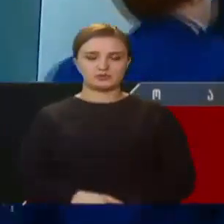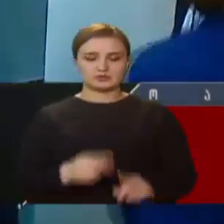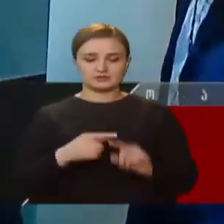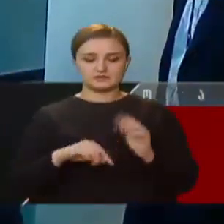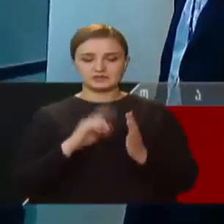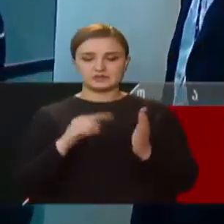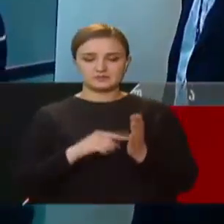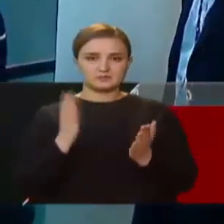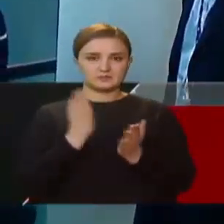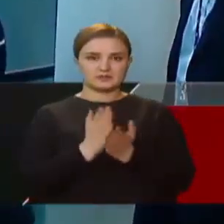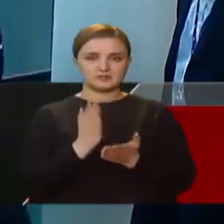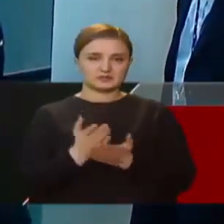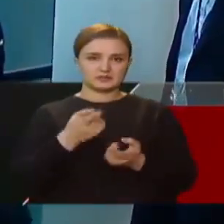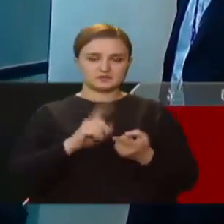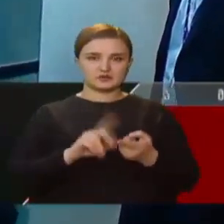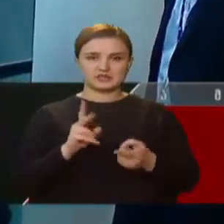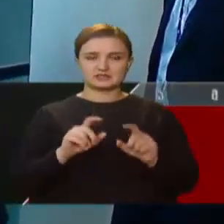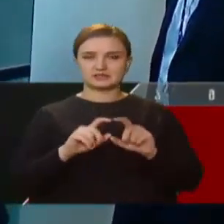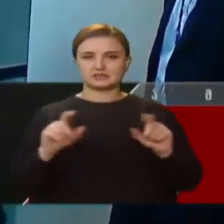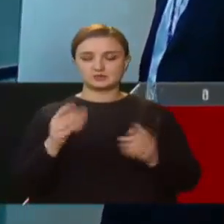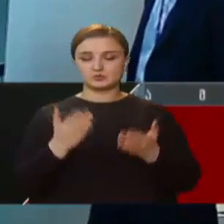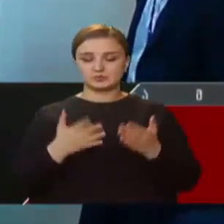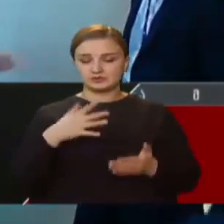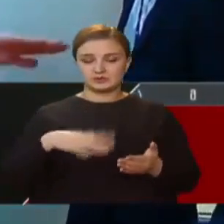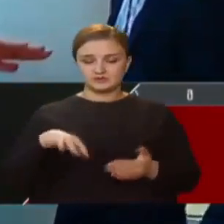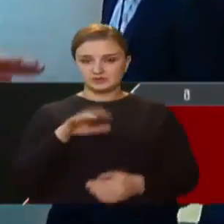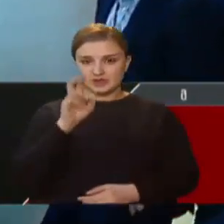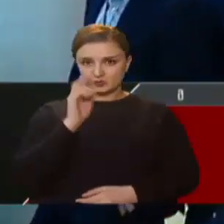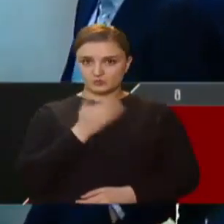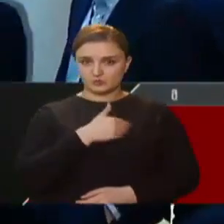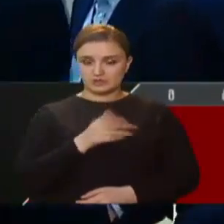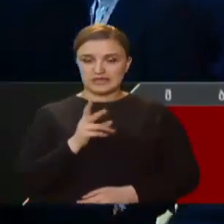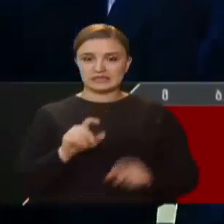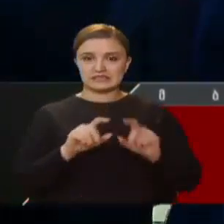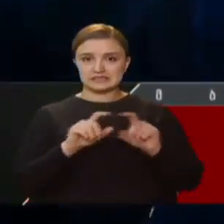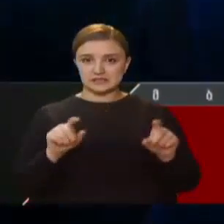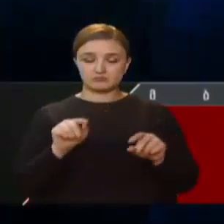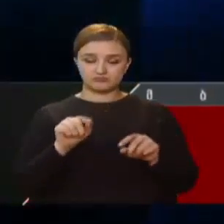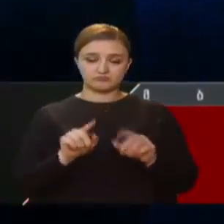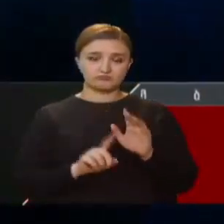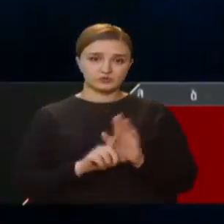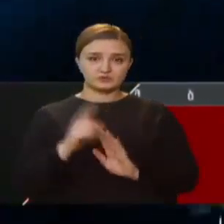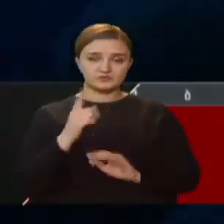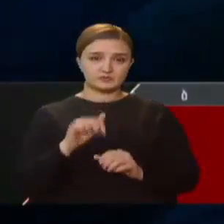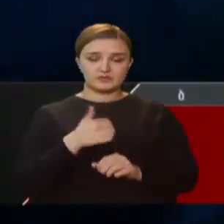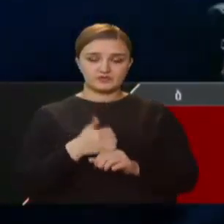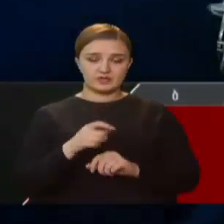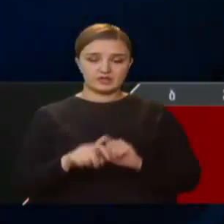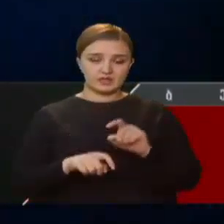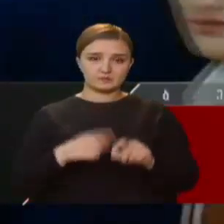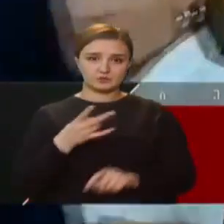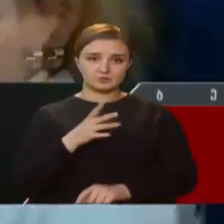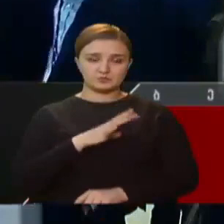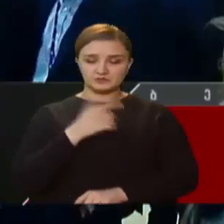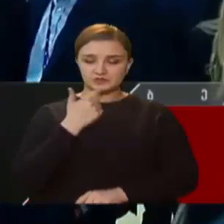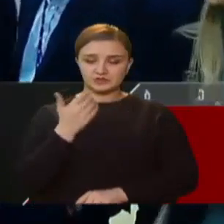საკითხი პირდაპირაა დაკავშირებული კანდიდატის სტატუსთან. Თუ საქართველოს ხელისუფლებას სურს კანდიდატის სტატუსი, მაშინ პირველი და მთავარი ნაბიჯი უნდა იყოს ის, რომ